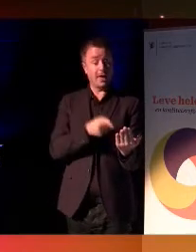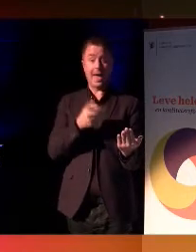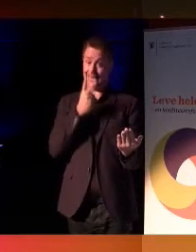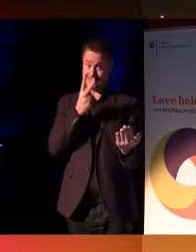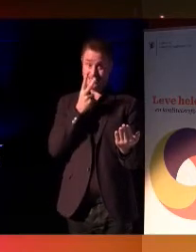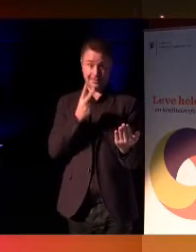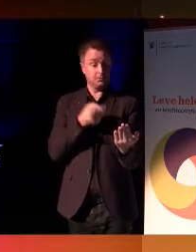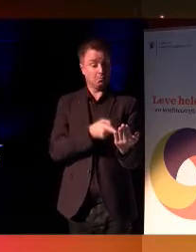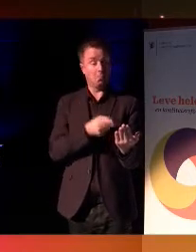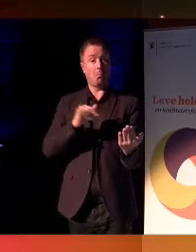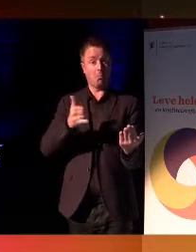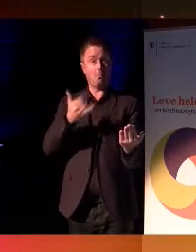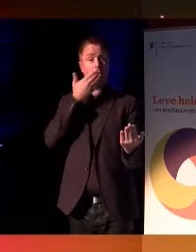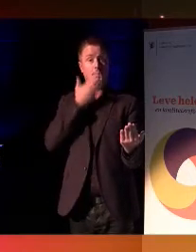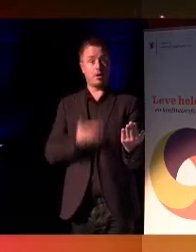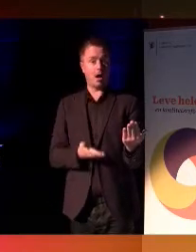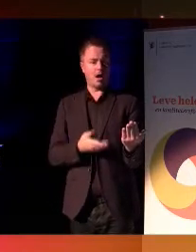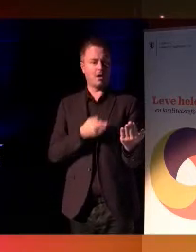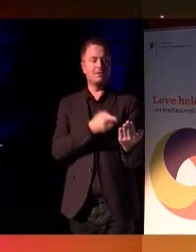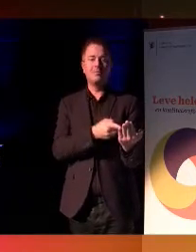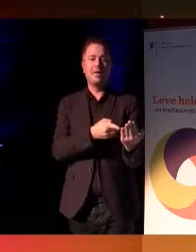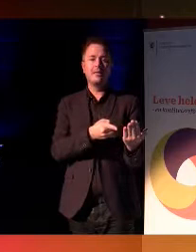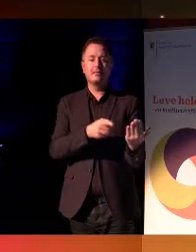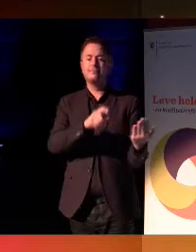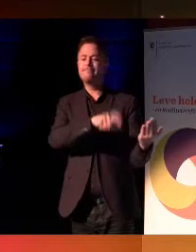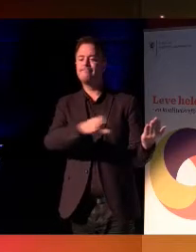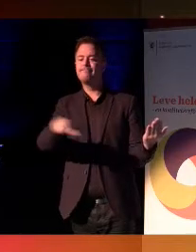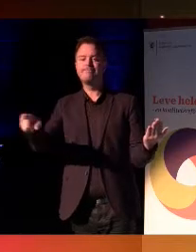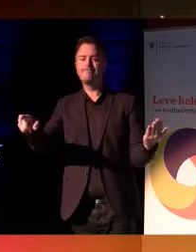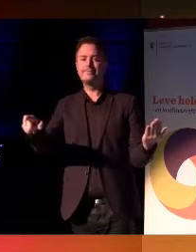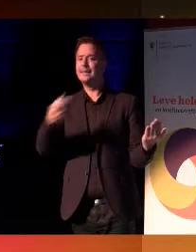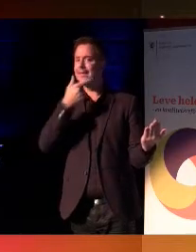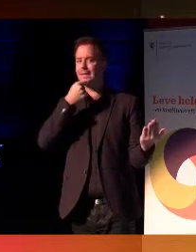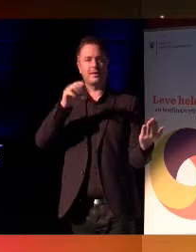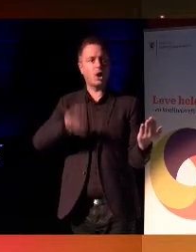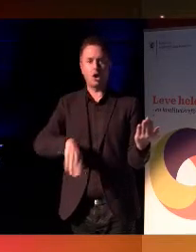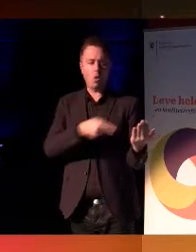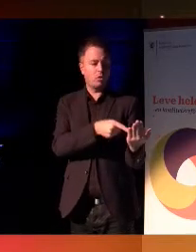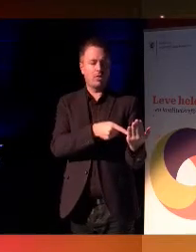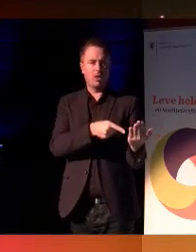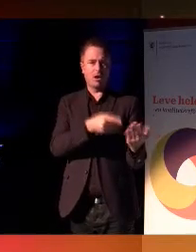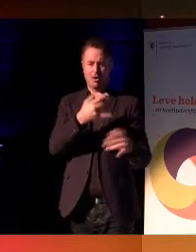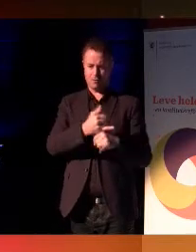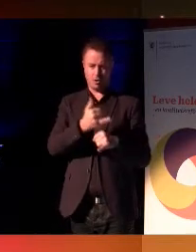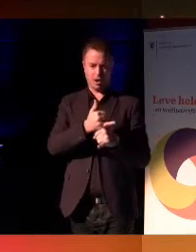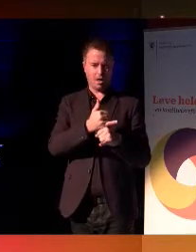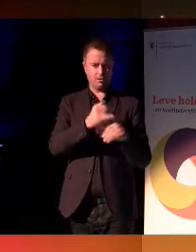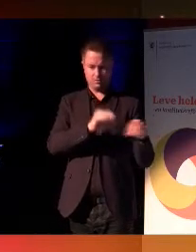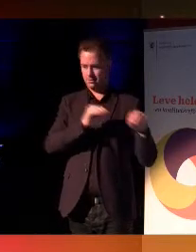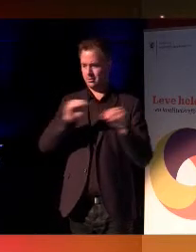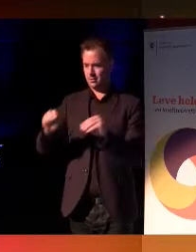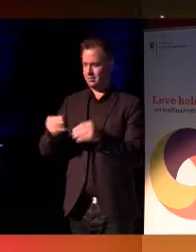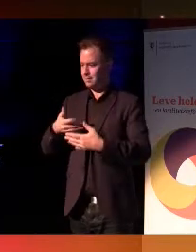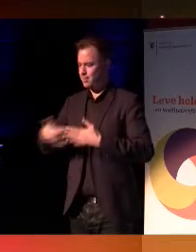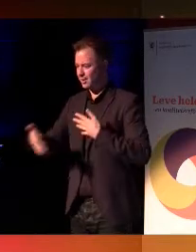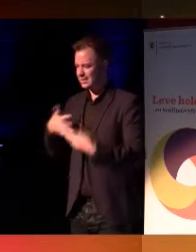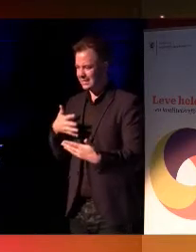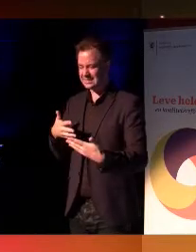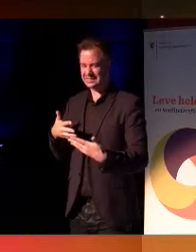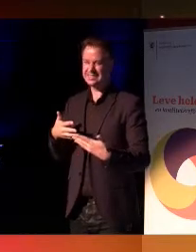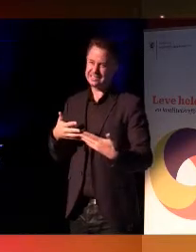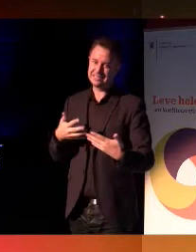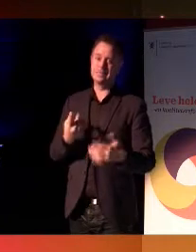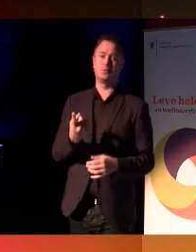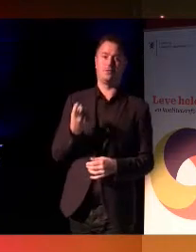de for lite kjent, forstått og etterlevd I praksis. Og hva det? For